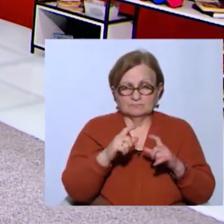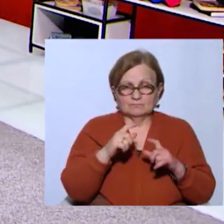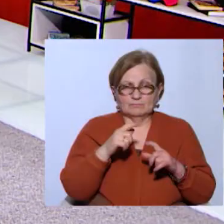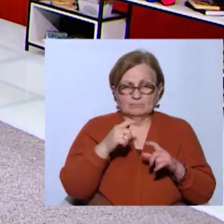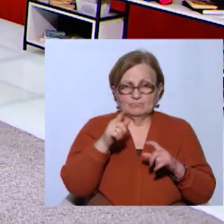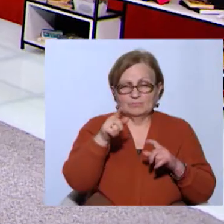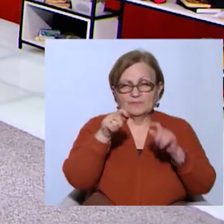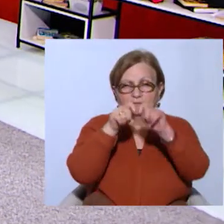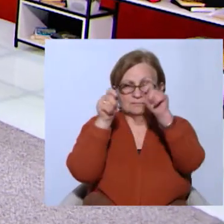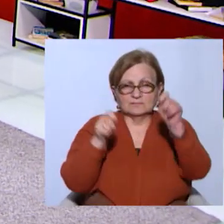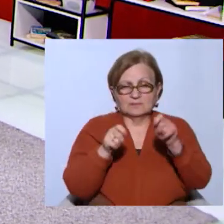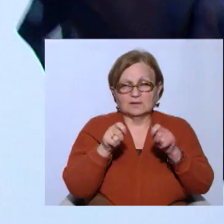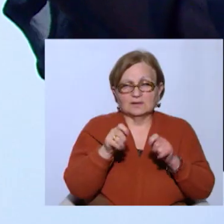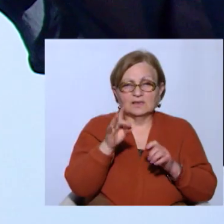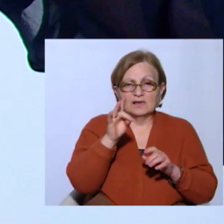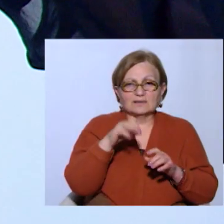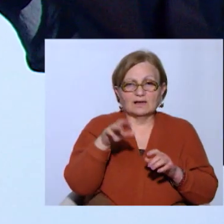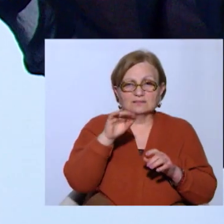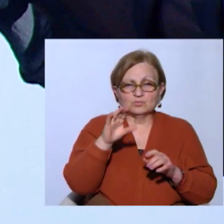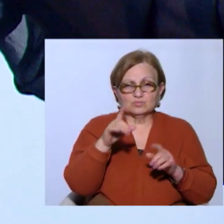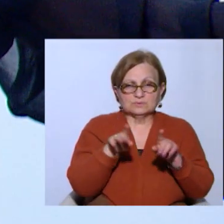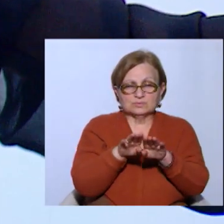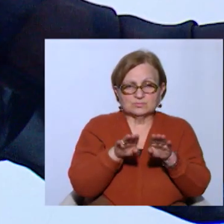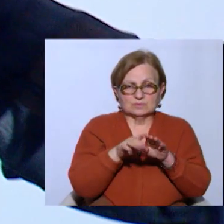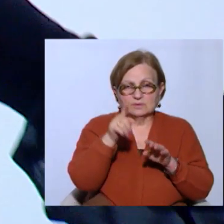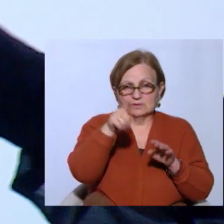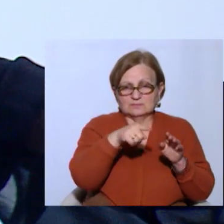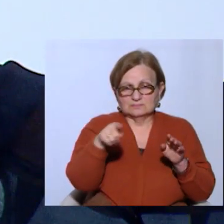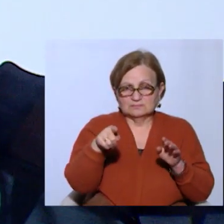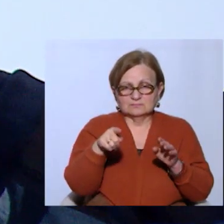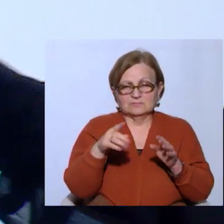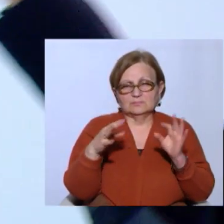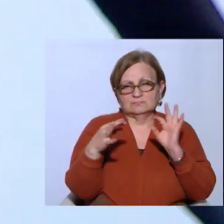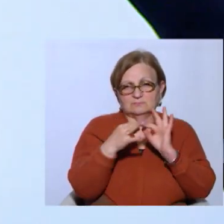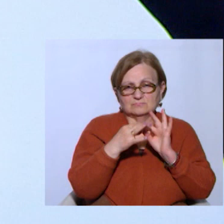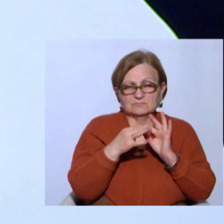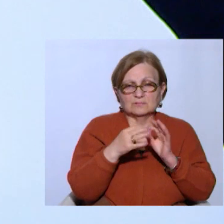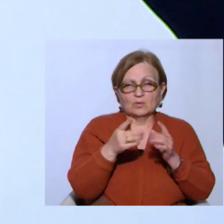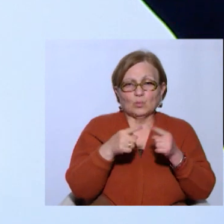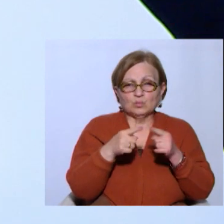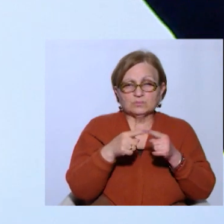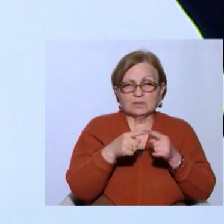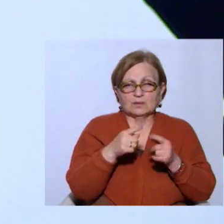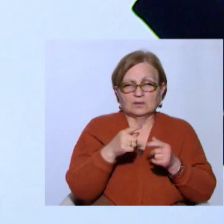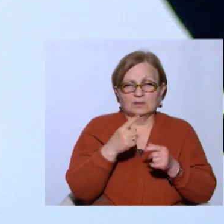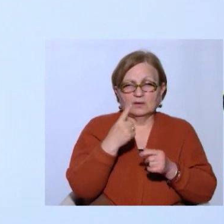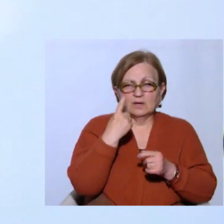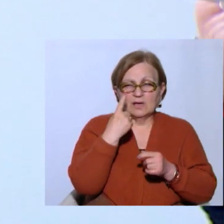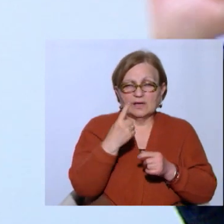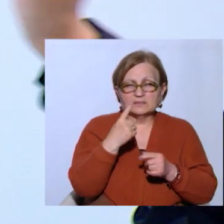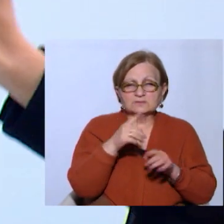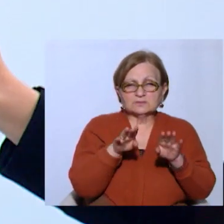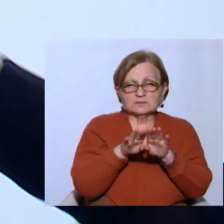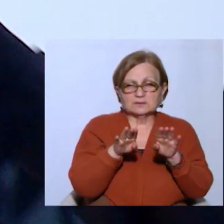შემოვჭიმე რადიუსის ტოლი რკალი, შევაერთე ბოლოები ცენტრთან და მიღებულ კუთხე არის 1 რადიანის